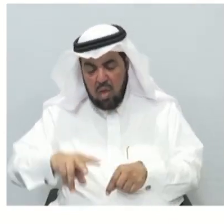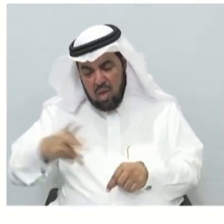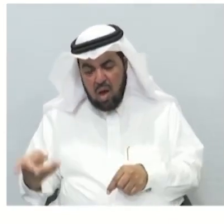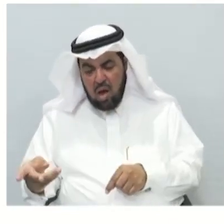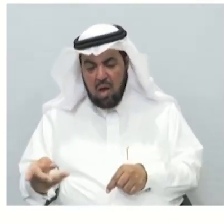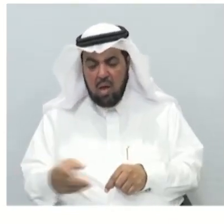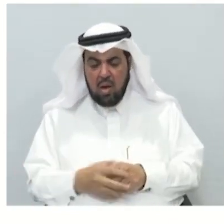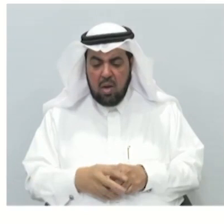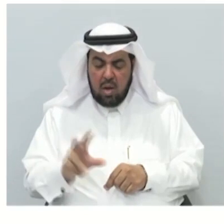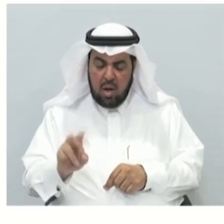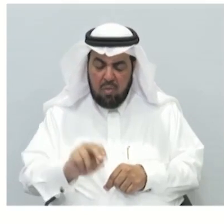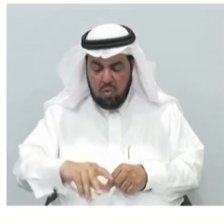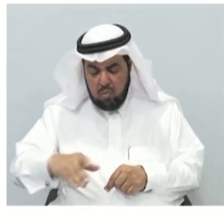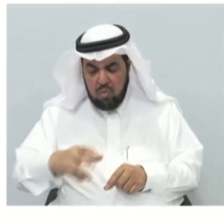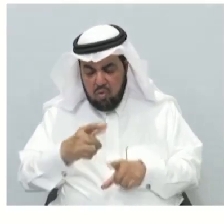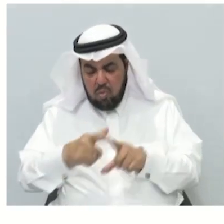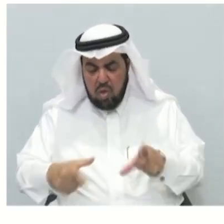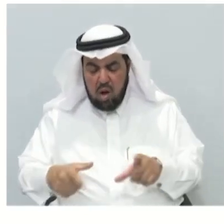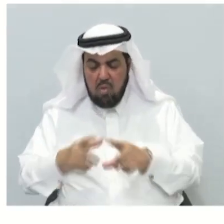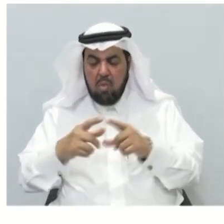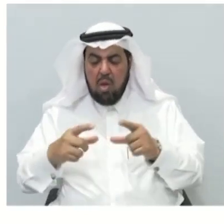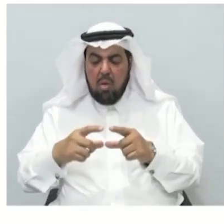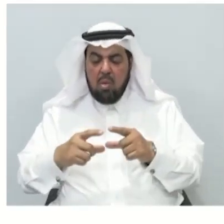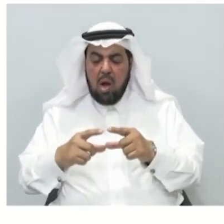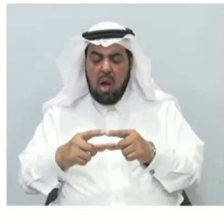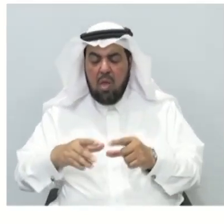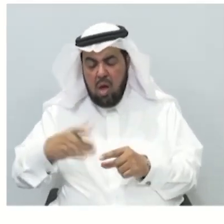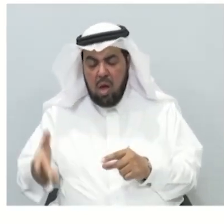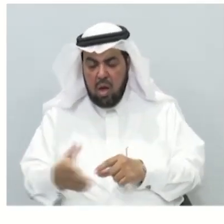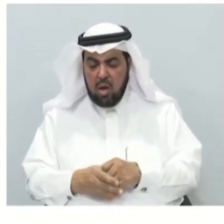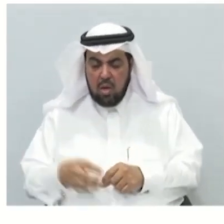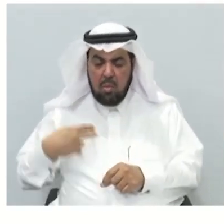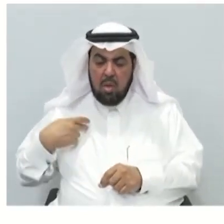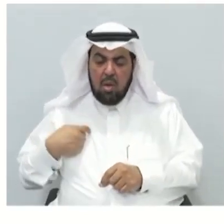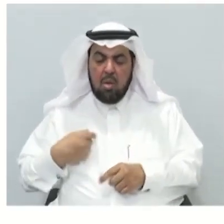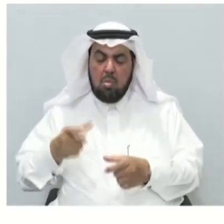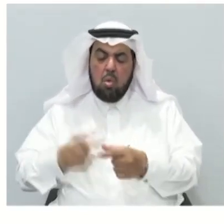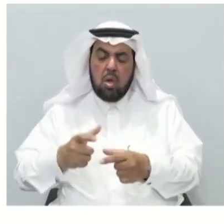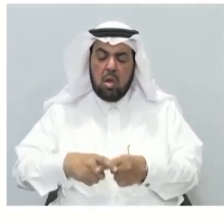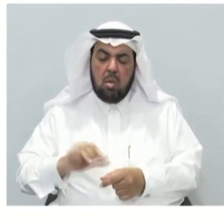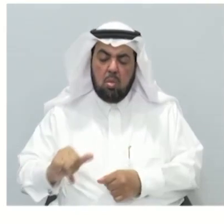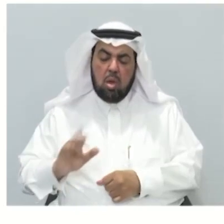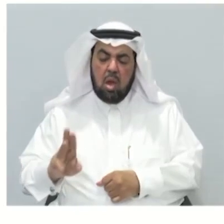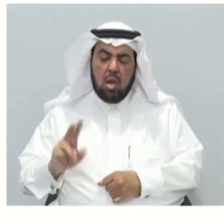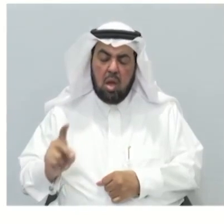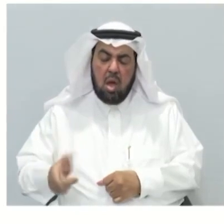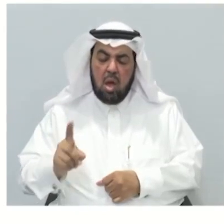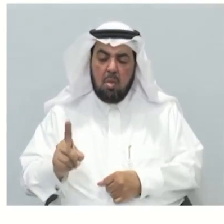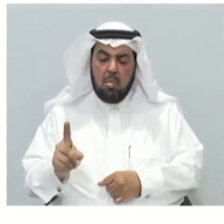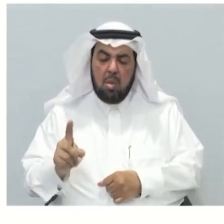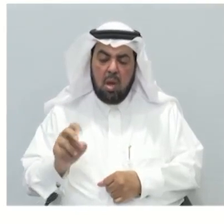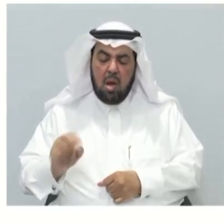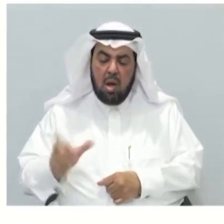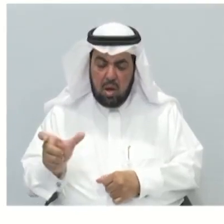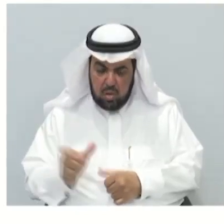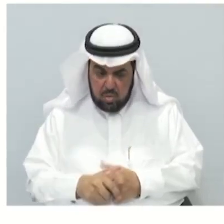نفس زاويتين والضلع المحصور بينهما فان المثلثين هنا راح نقولهم ايش متطابقين تعالوا نشوف الشكل اللي